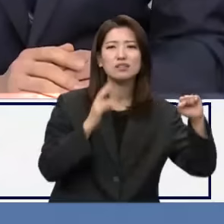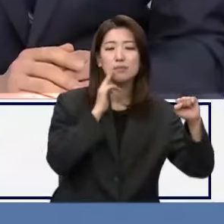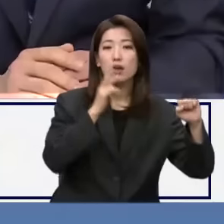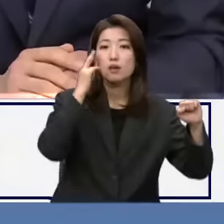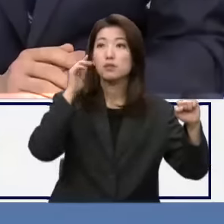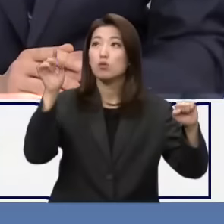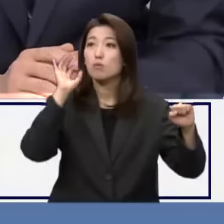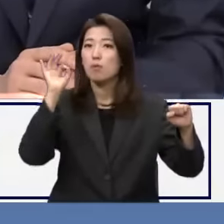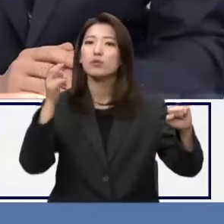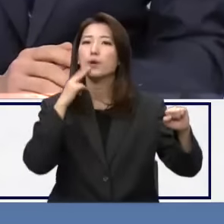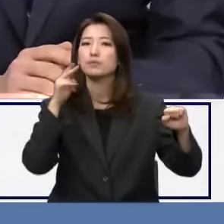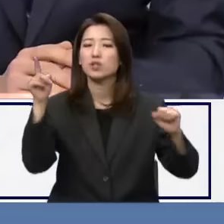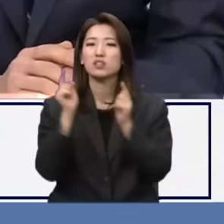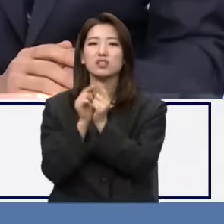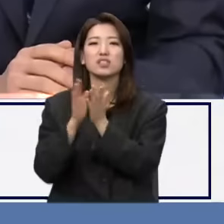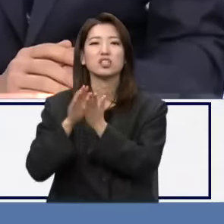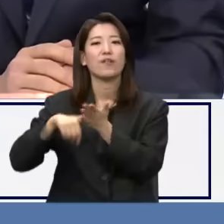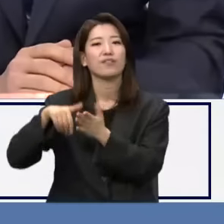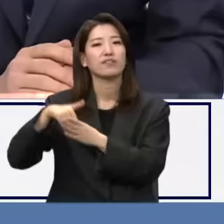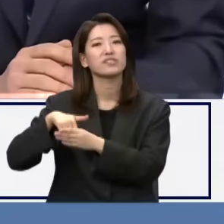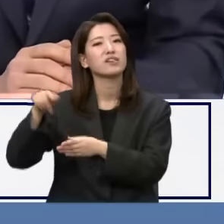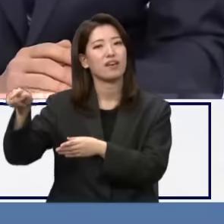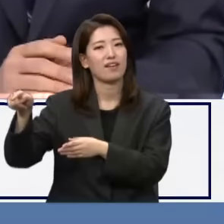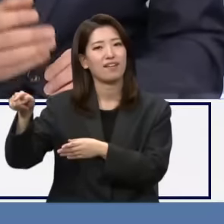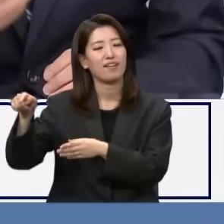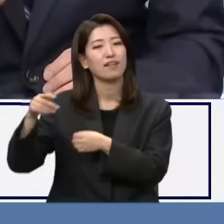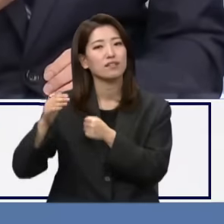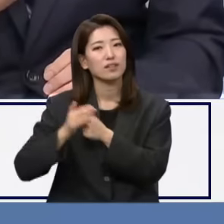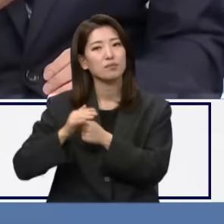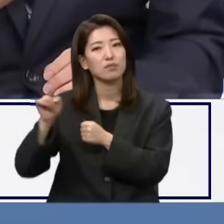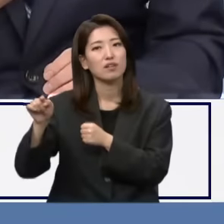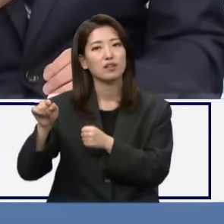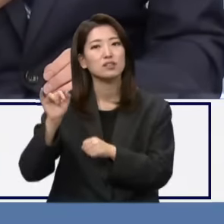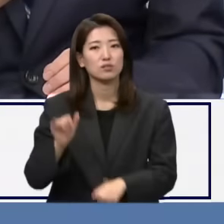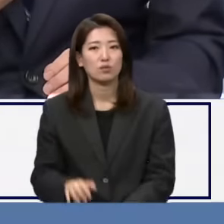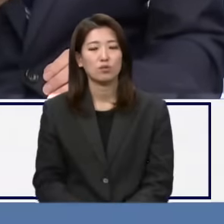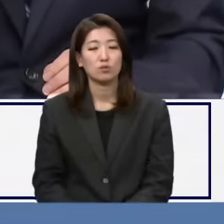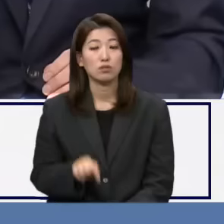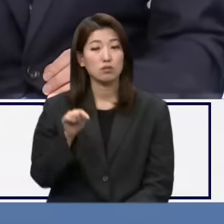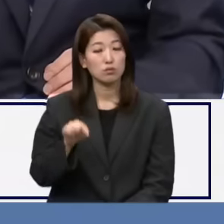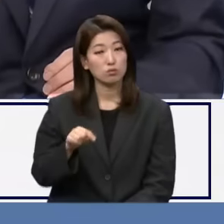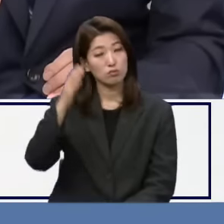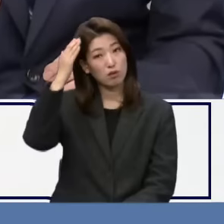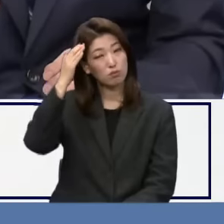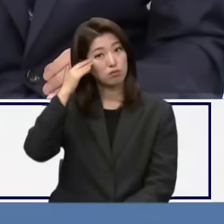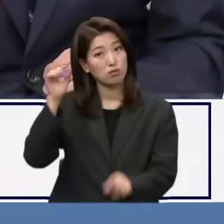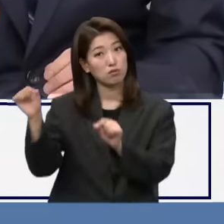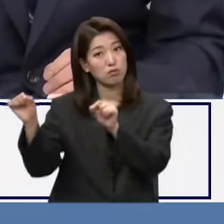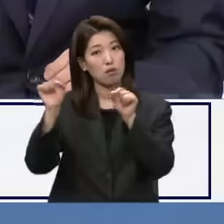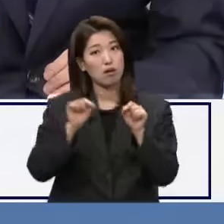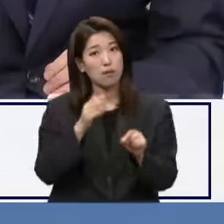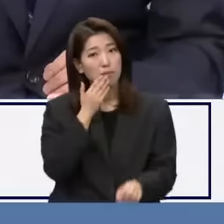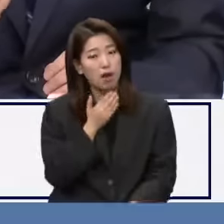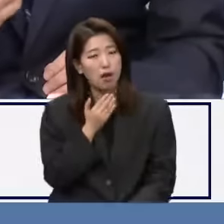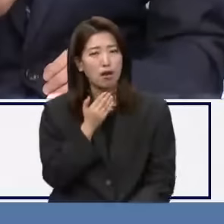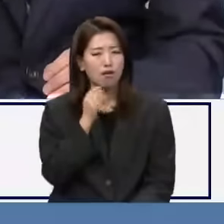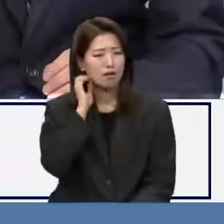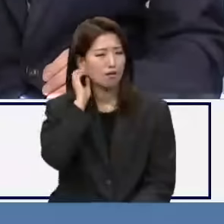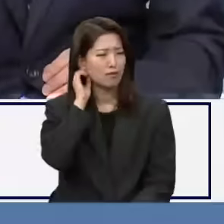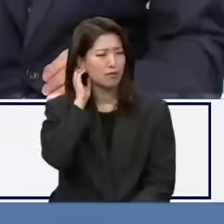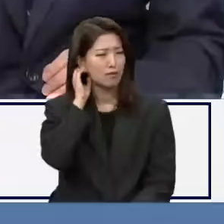부분들이 과연 대한민국이 과연 그이 가능할 수 있는가 저는 그런 부분들에 대해서 상당한 이쪽이 찬성을 하면서도